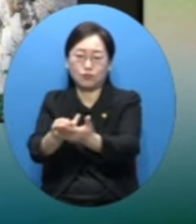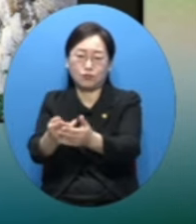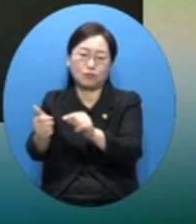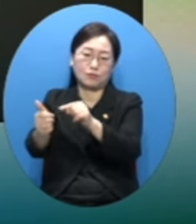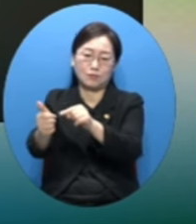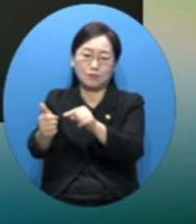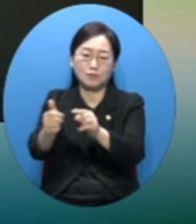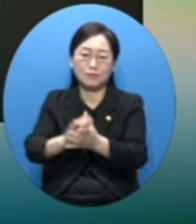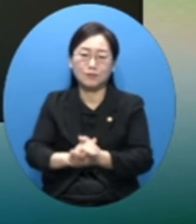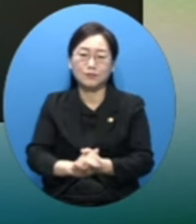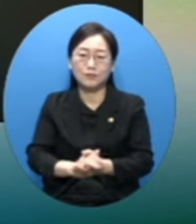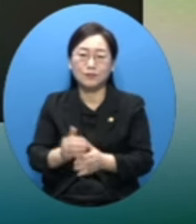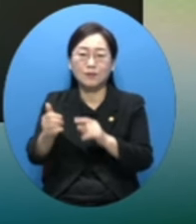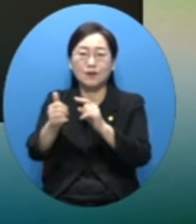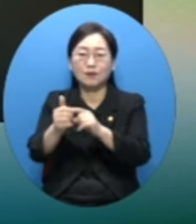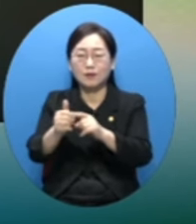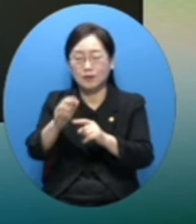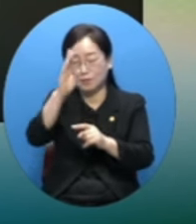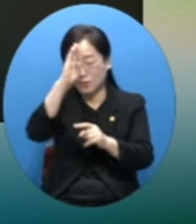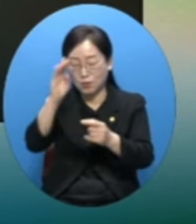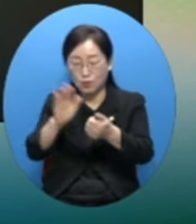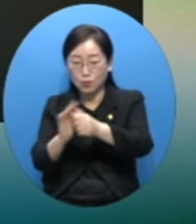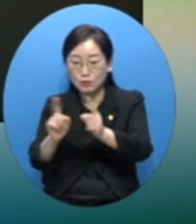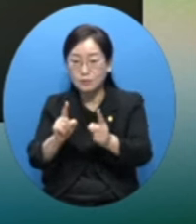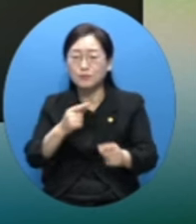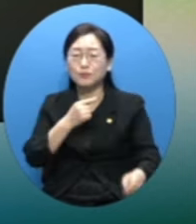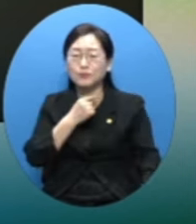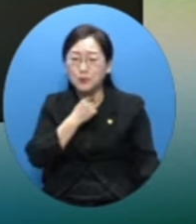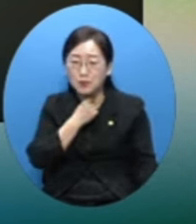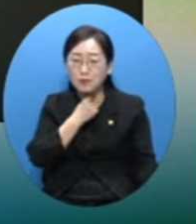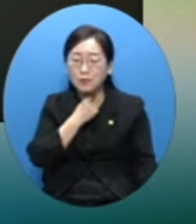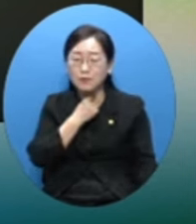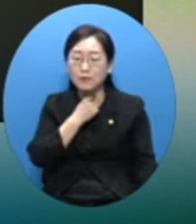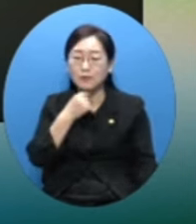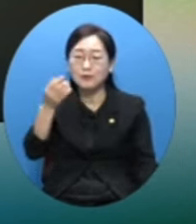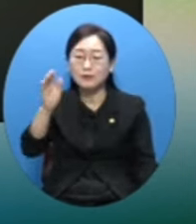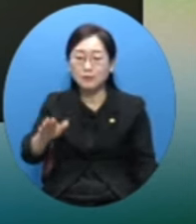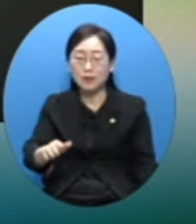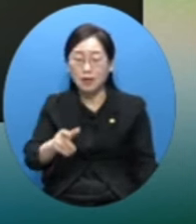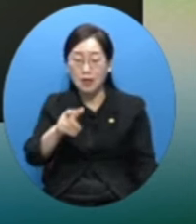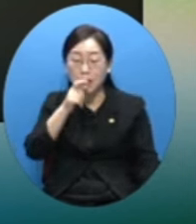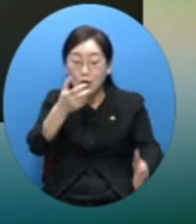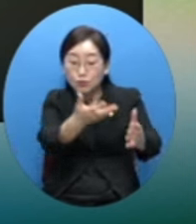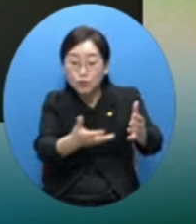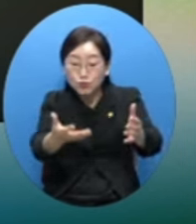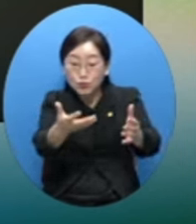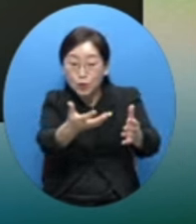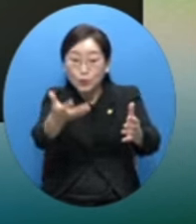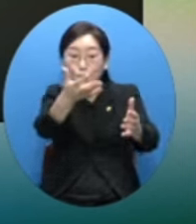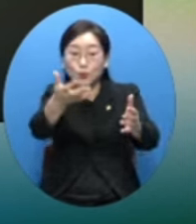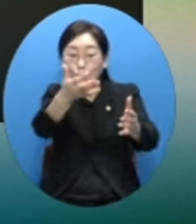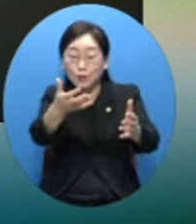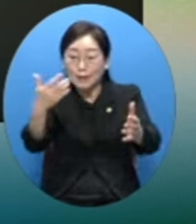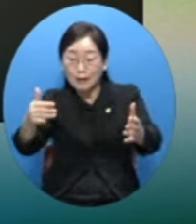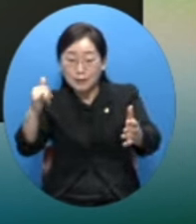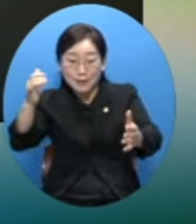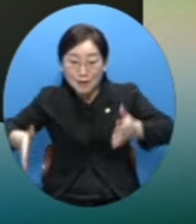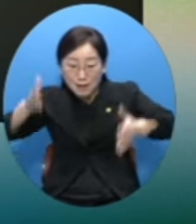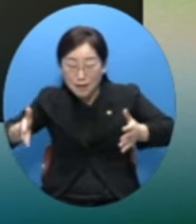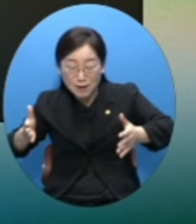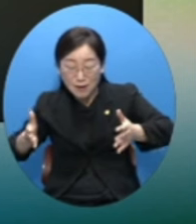그들은 병 고침 받기를 원했지만은 베데스다 못이 끌어오를 때 다른 사람이 다 먼저 뛰어들어가서